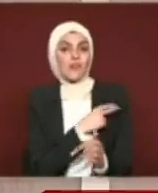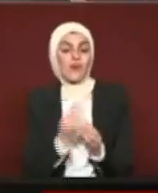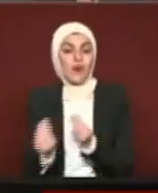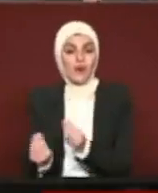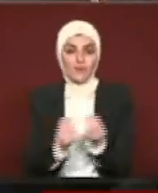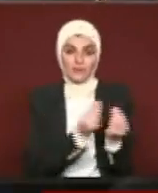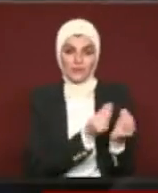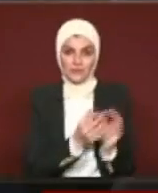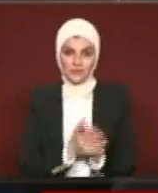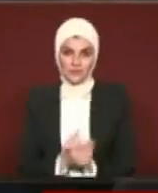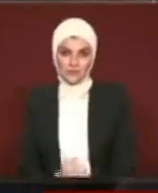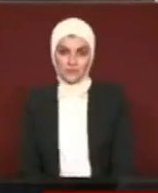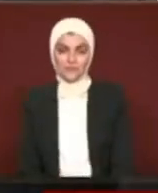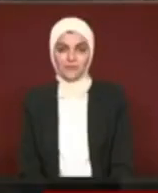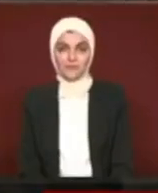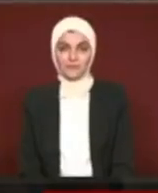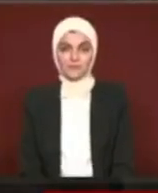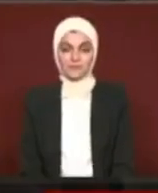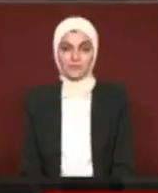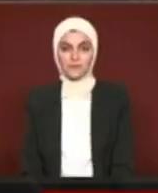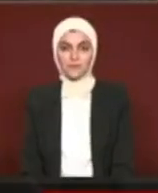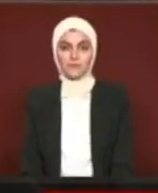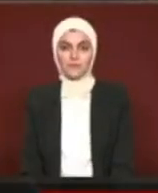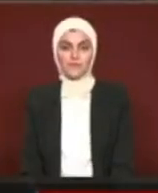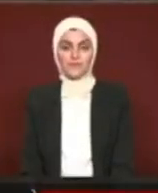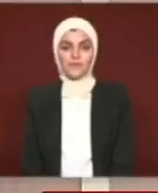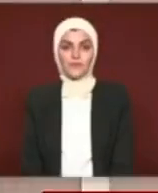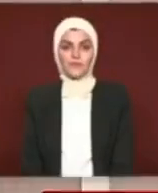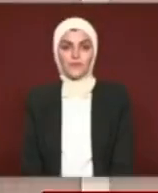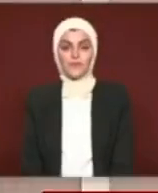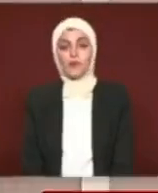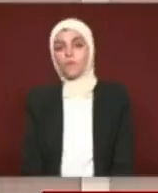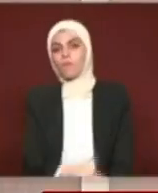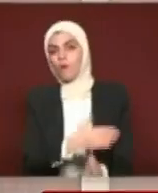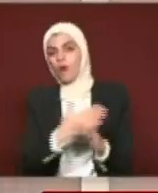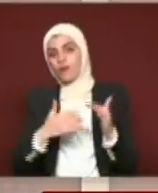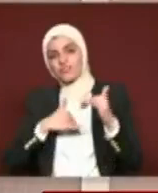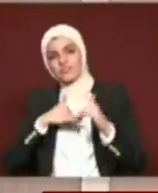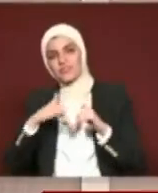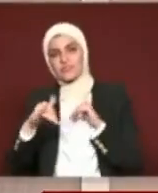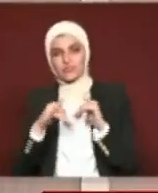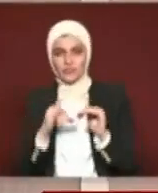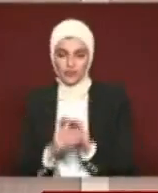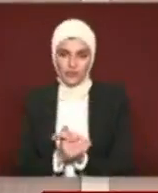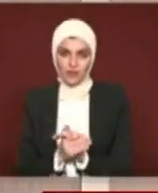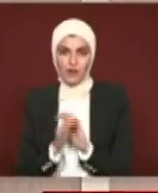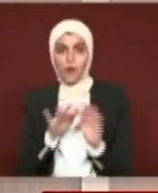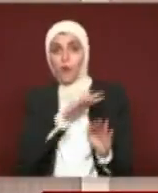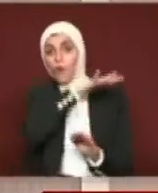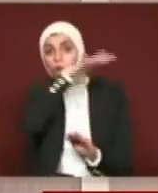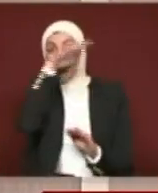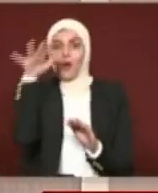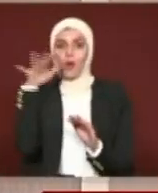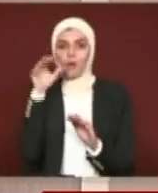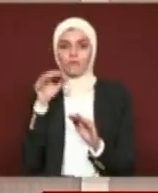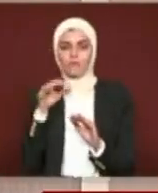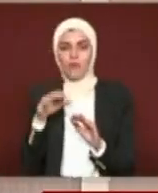العام، كذلك لقطع الطريق على خلق مناخ يؤدي إلى